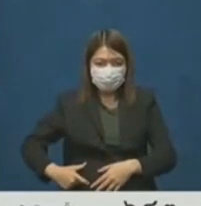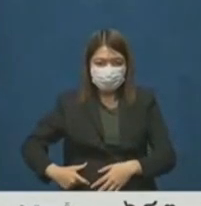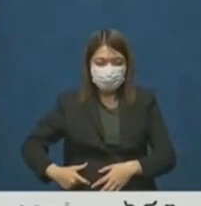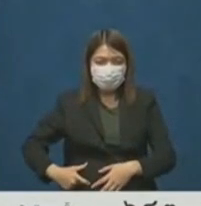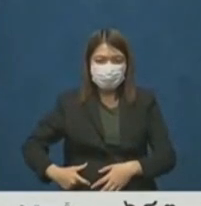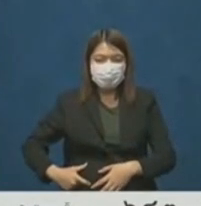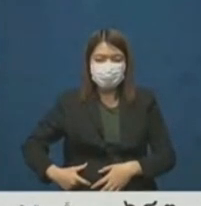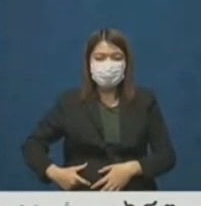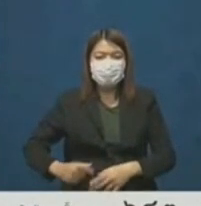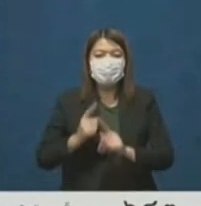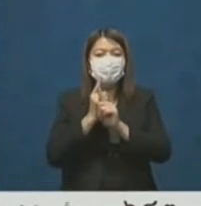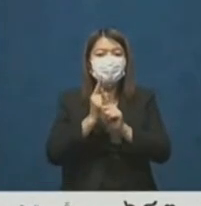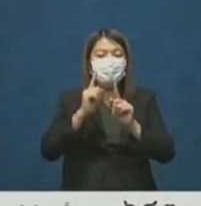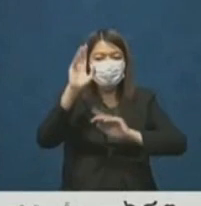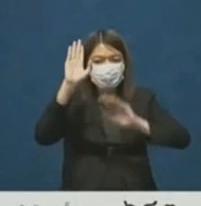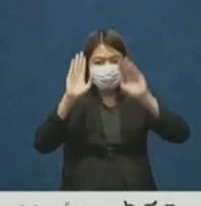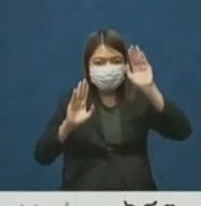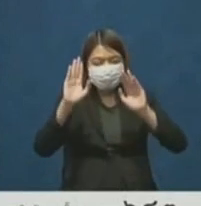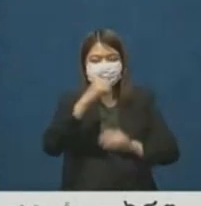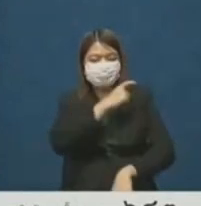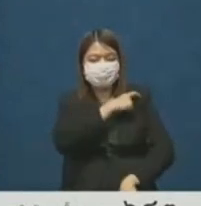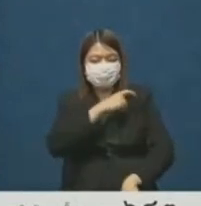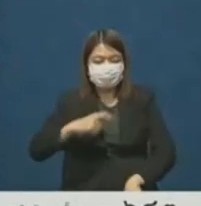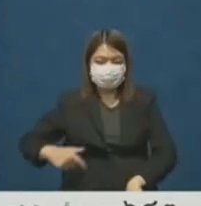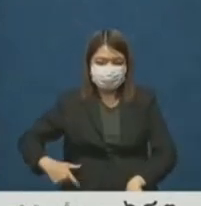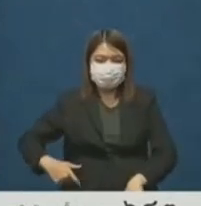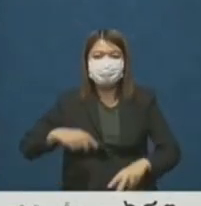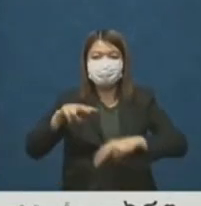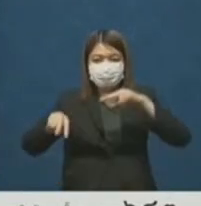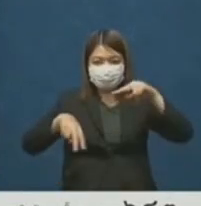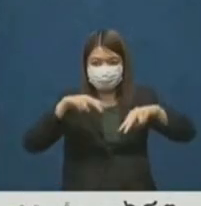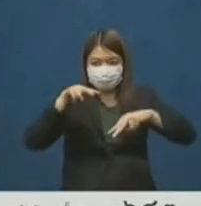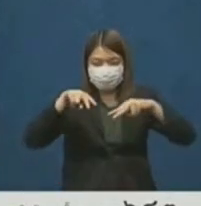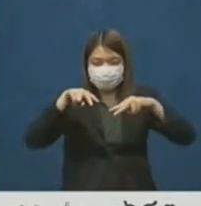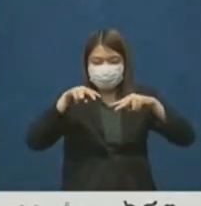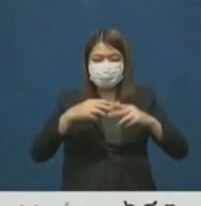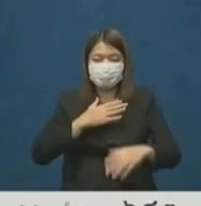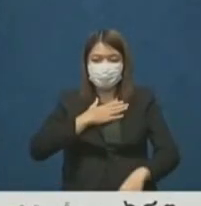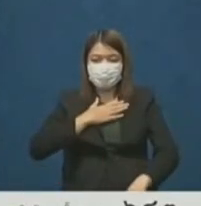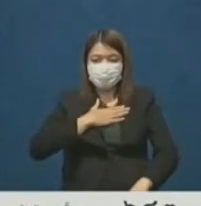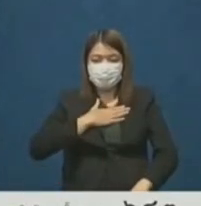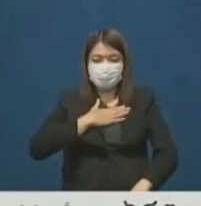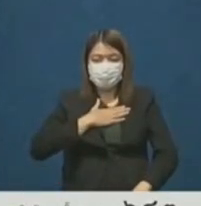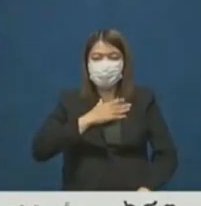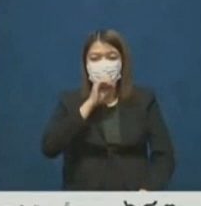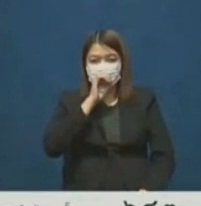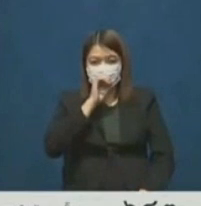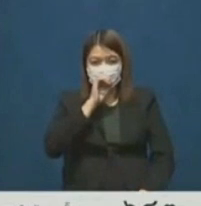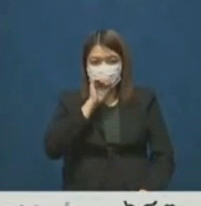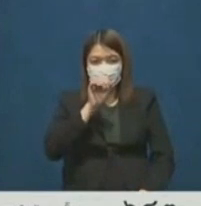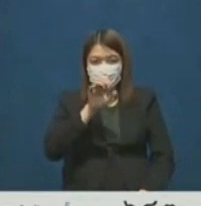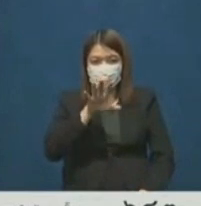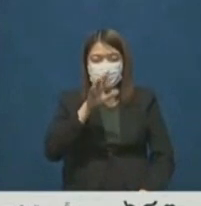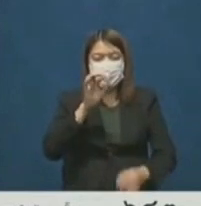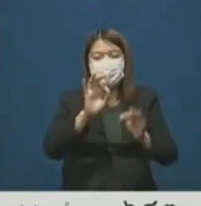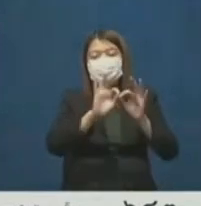ากษัตริย์ในระบอบประชาธิปไตยที่มีพระมหากษัตริย์ทรงเป็นประมุขนั่นคือความที่ผมอย